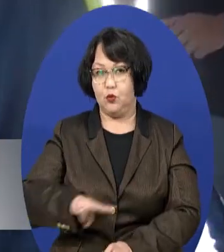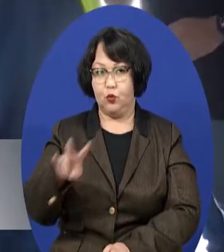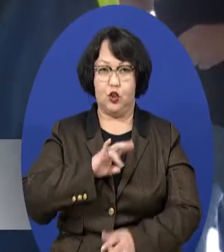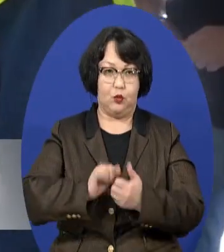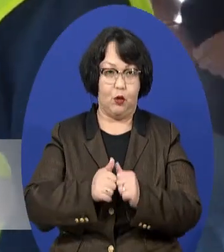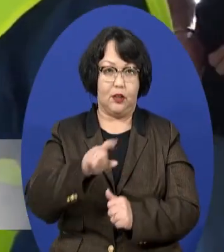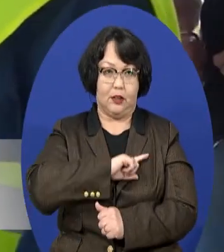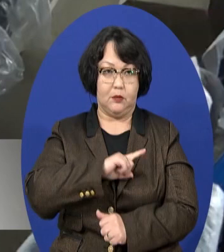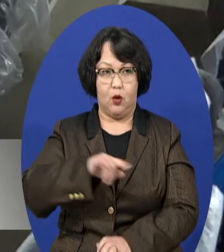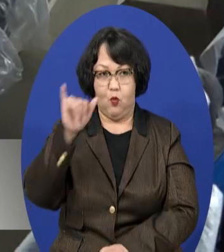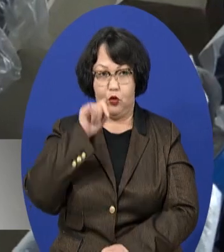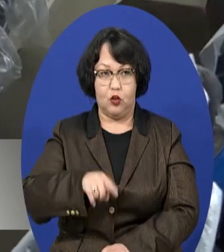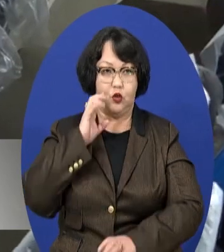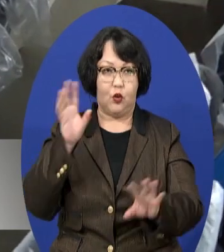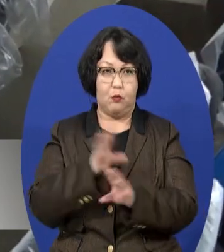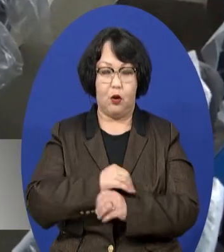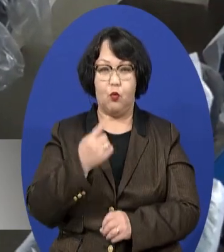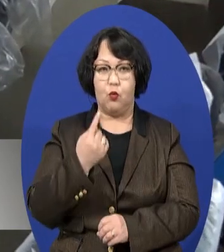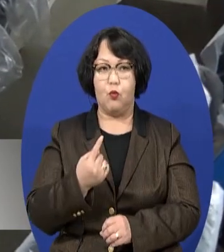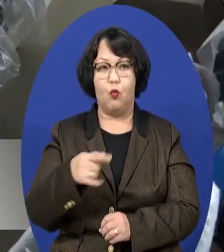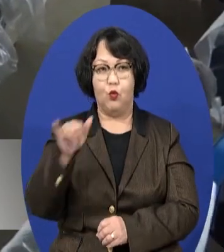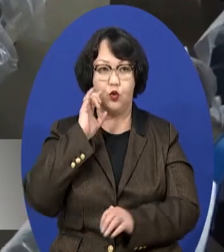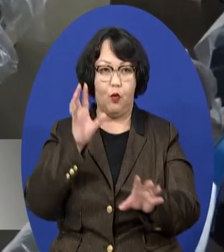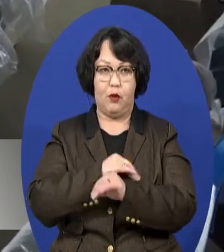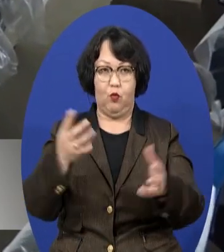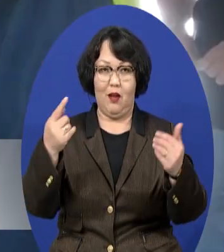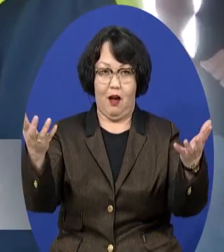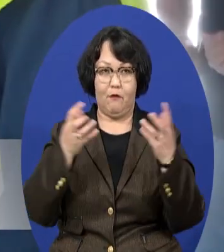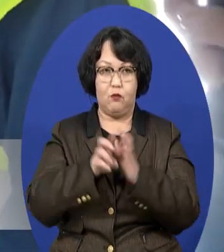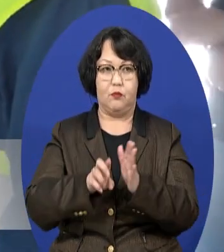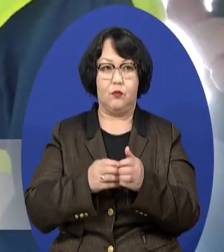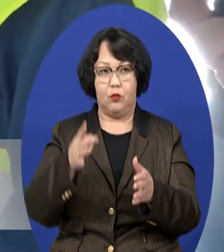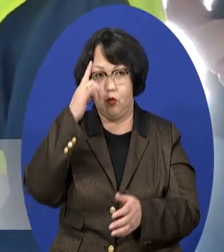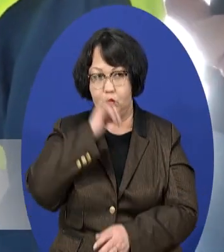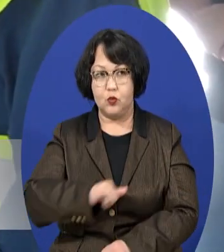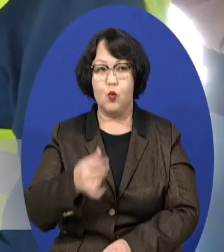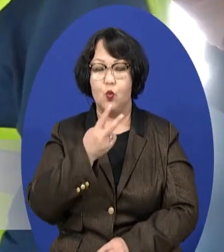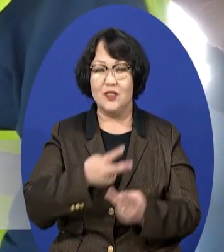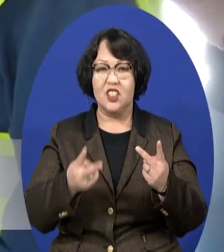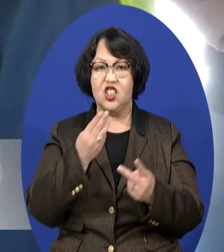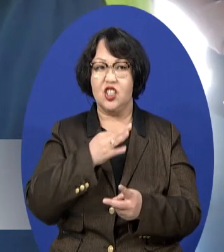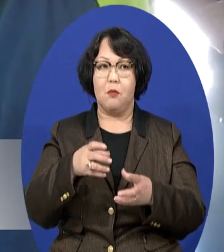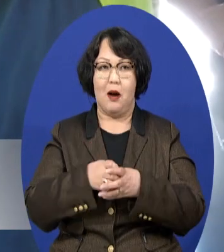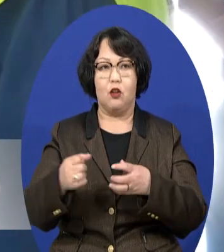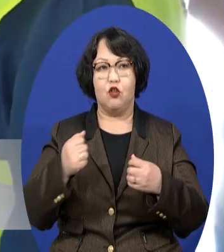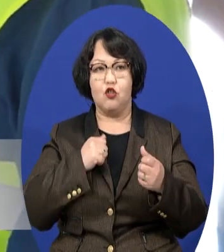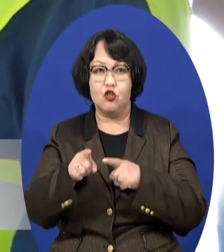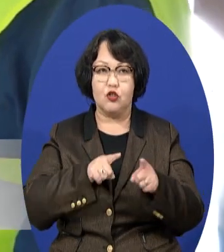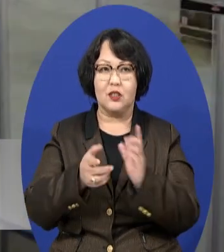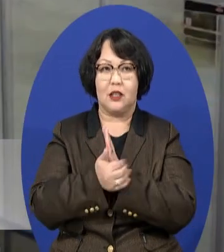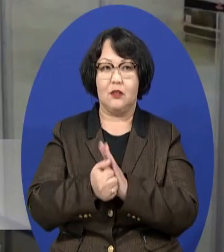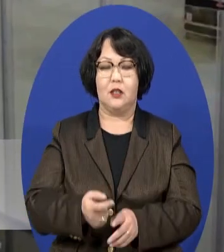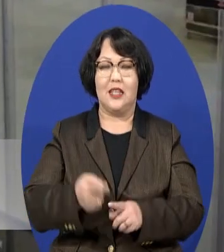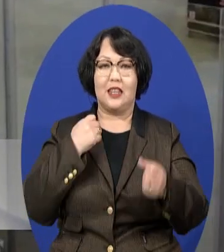уралдааныг эх орондоо хүлээн авах боломжийг нээж байгаа юм. Улмаар Монгол Улсын үндэсний шигшээ багуудын өрсөлдөх чадварыг олон улсад сайжруулж, тамирчдын